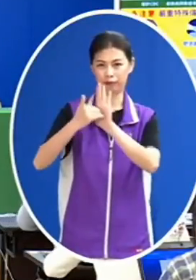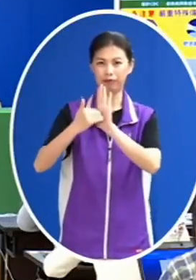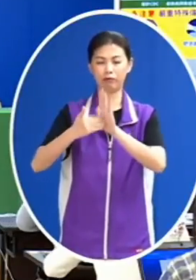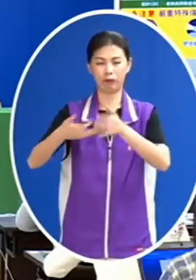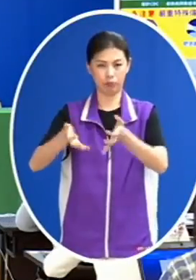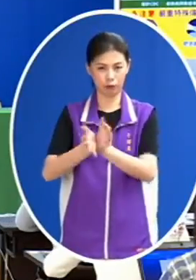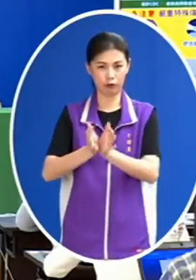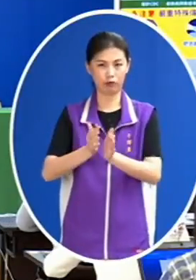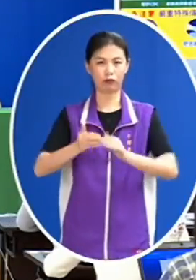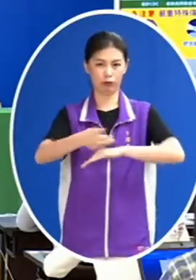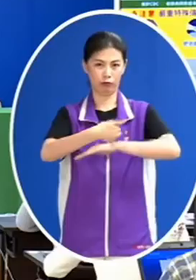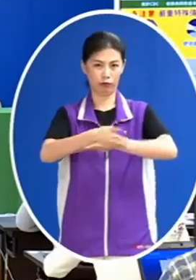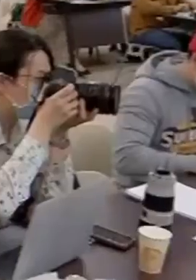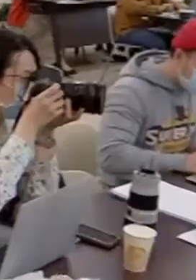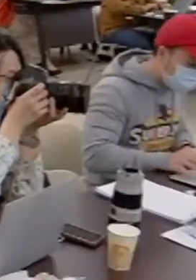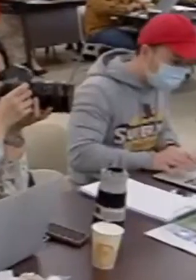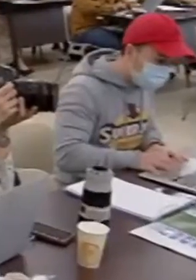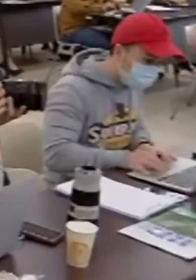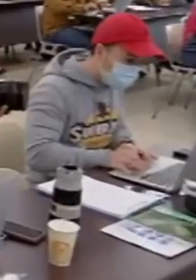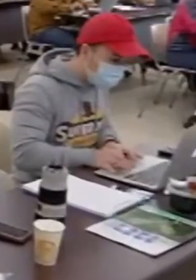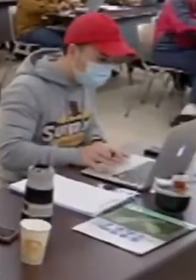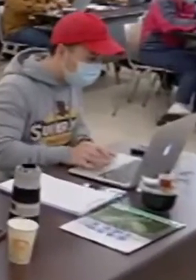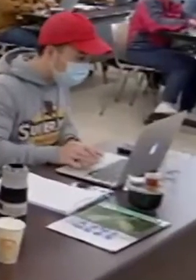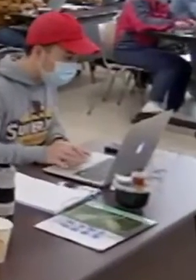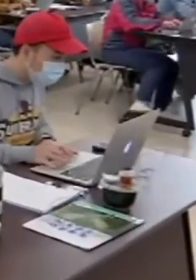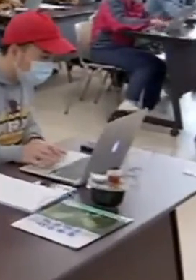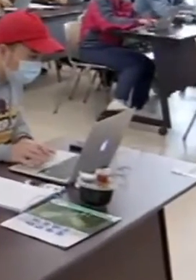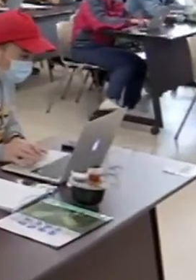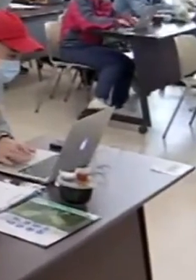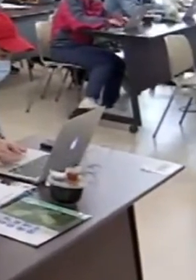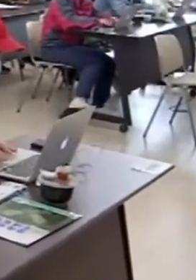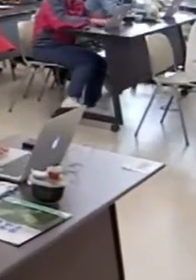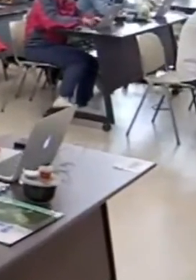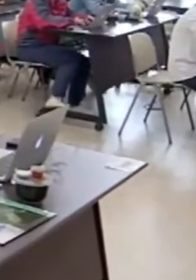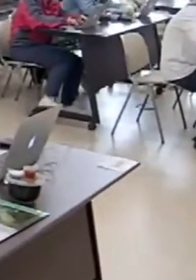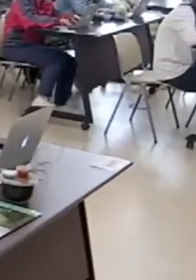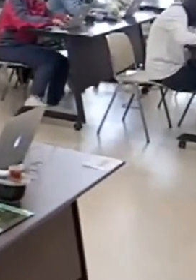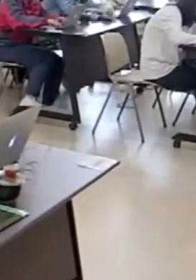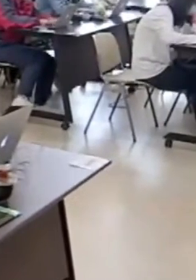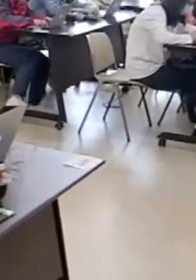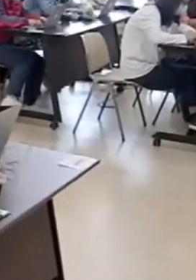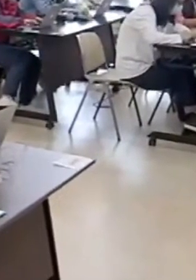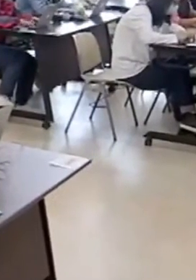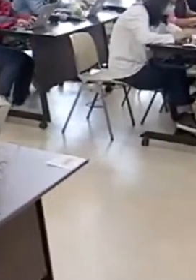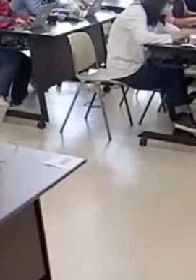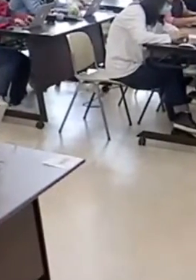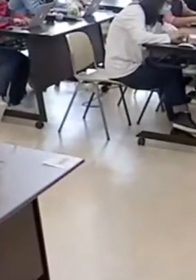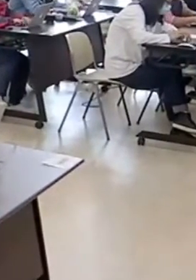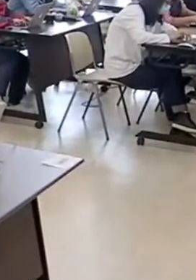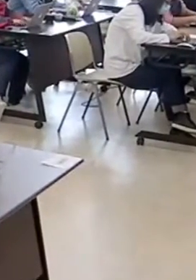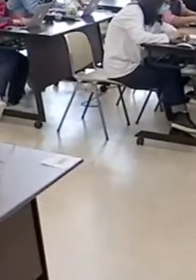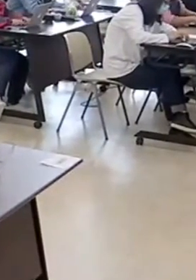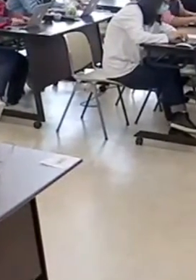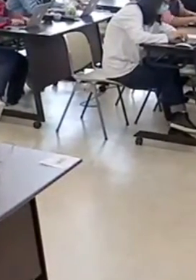内部运作看看，再从能够遵守社交距离、有戴口罩习惯的地方逐步的往下走。